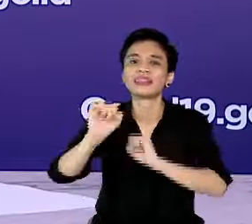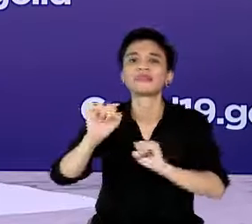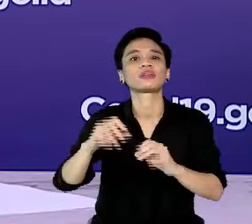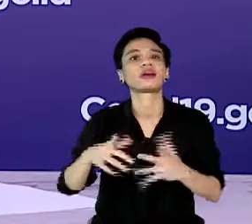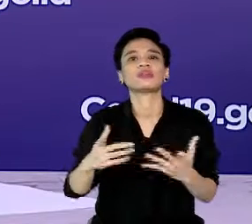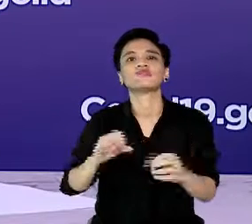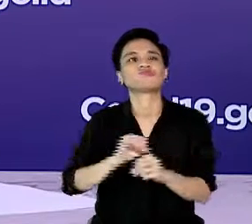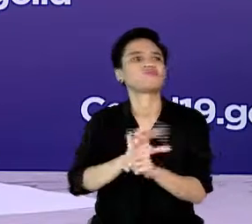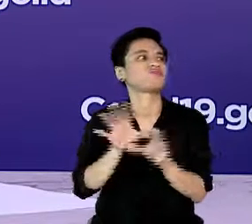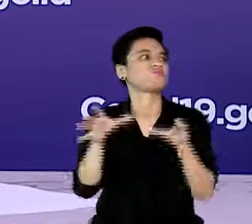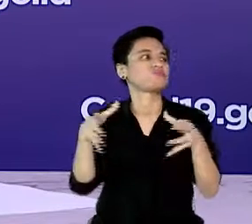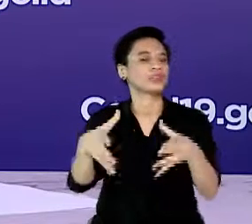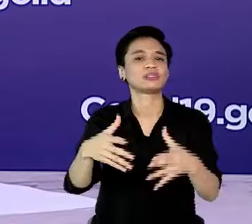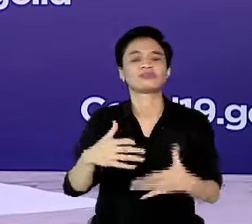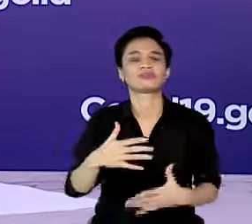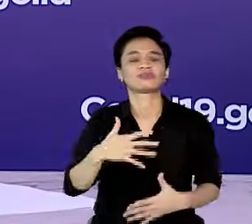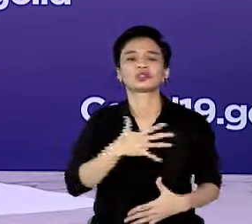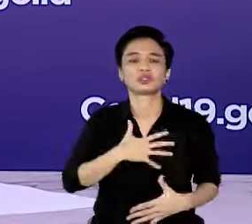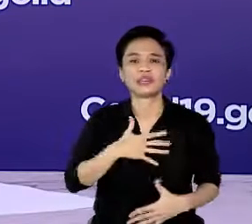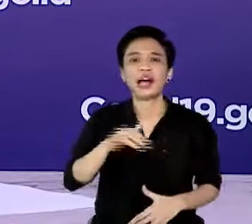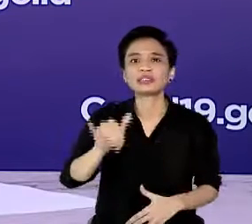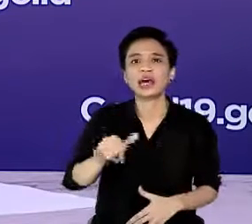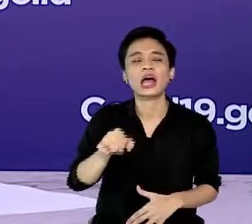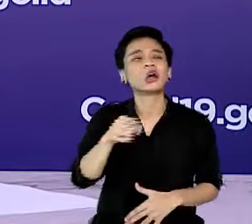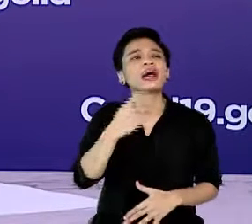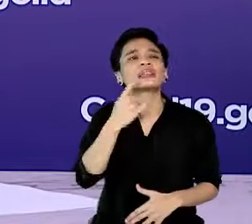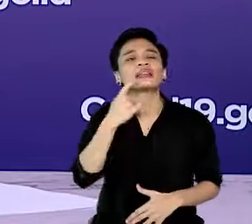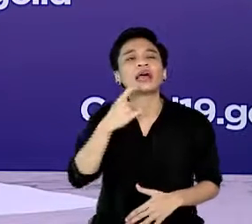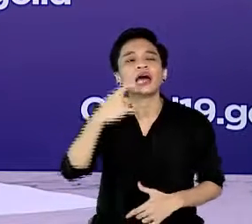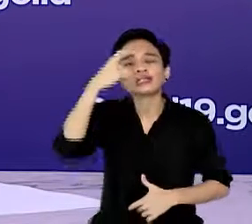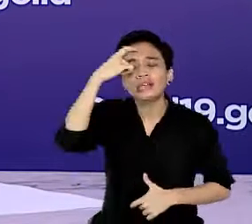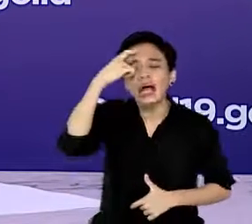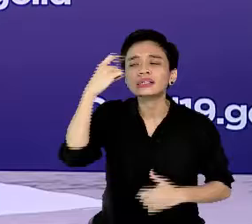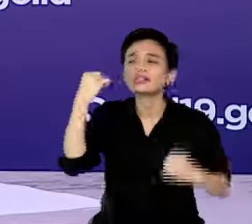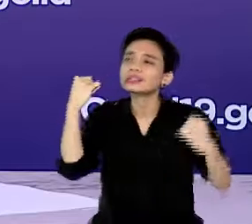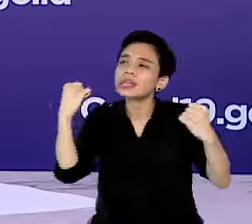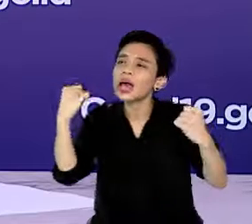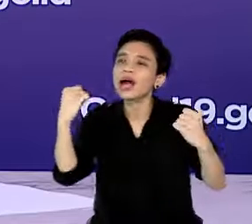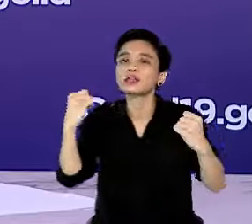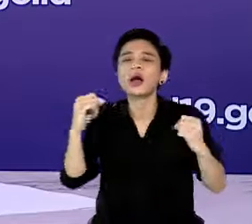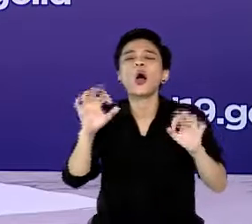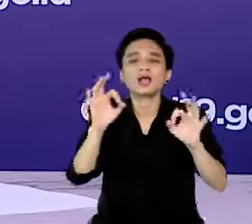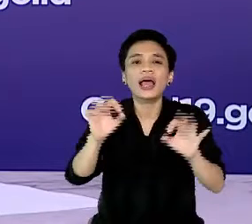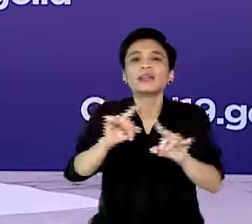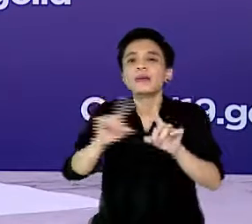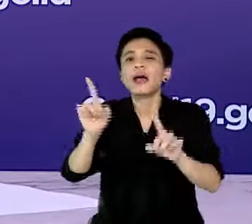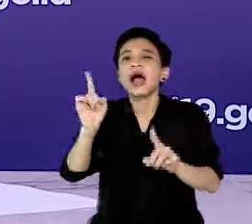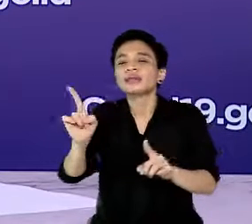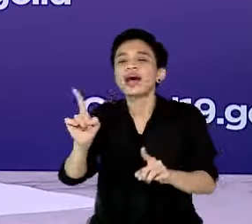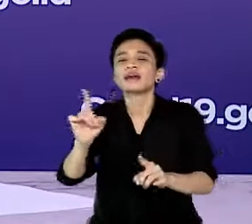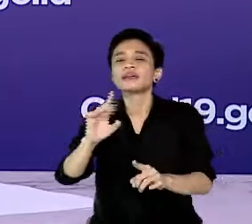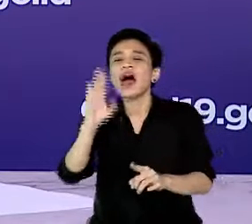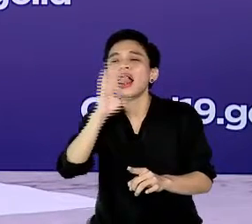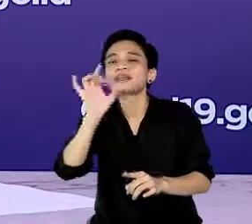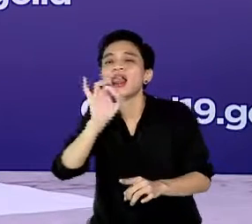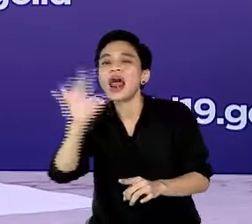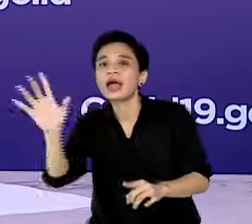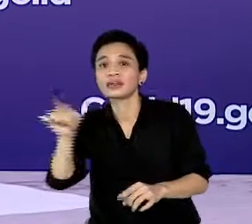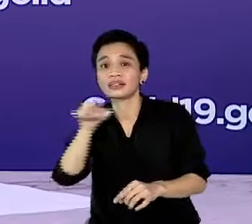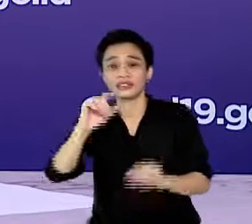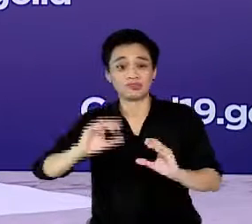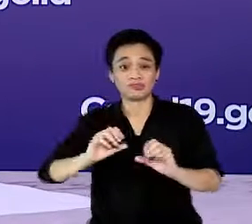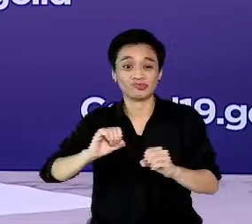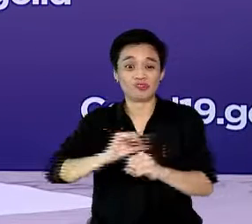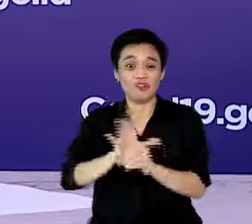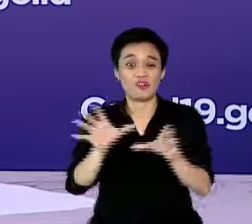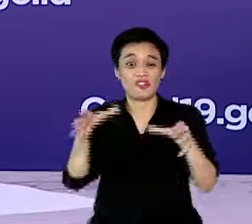imbasnya bukan hanya soal sehat dan sakit tapi juga menyentuh kepentingan lainnya tidak ada jalan lain untuk keluar